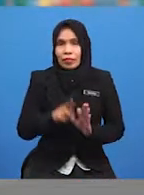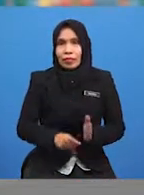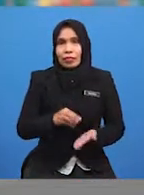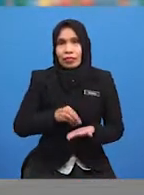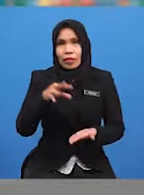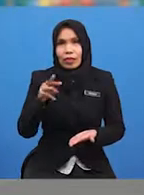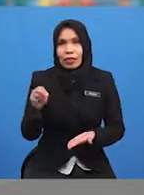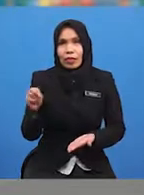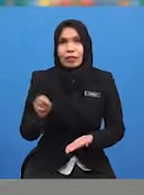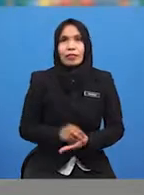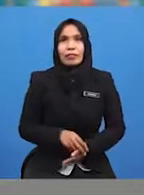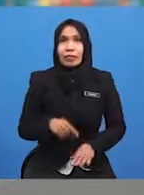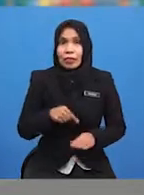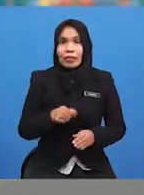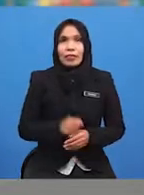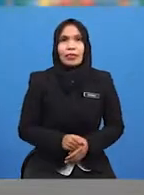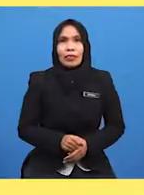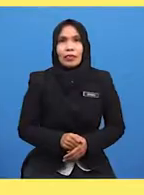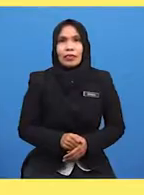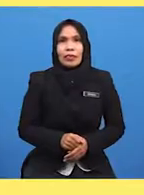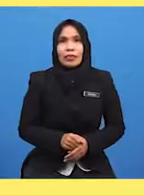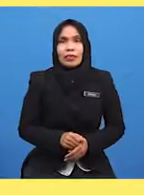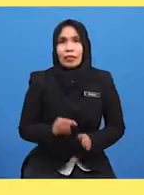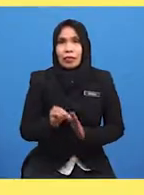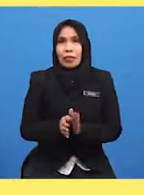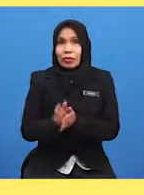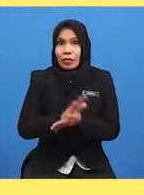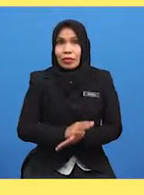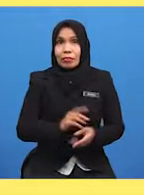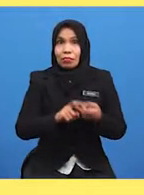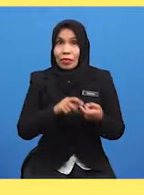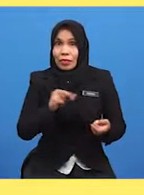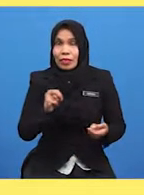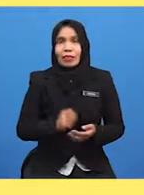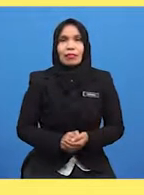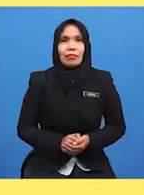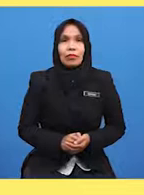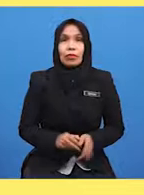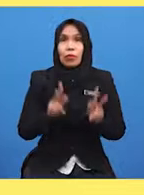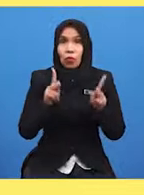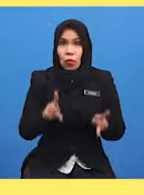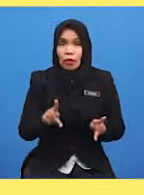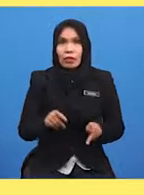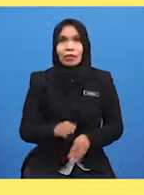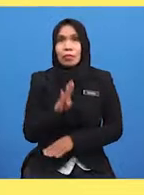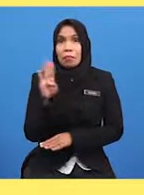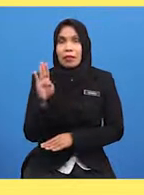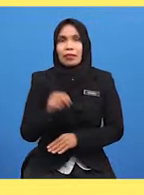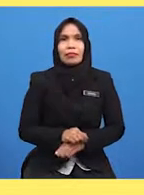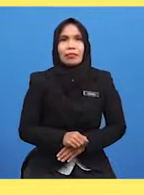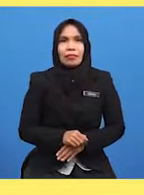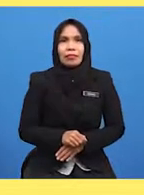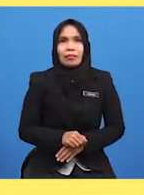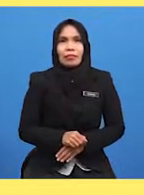menjadi tarikan kasus fase Barat ke tanah Melayu peta ini menunjukkan laluan perdagangan fase Barat